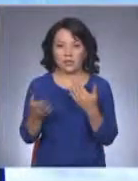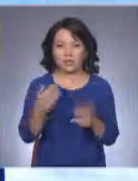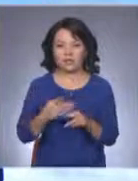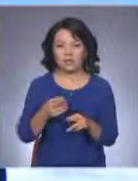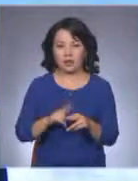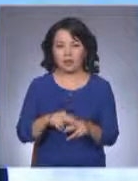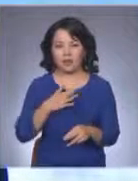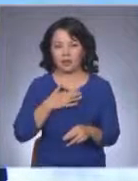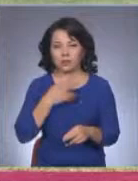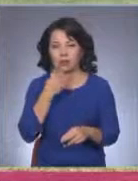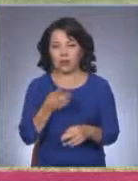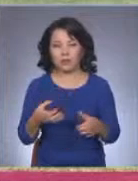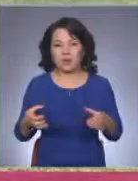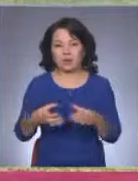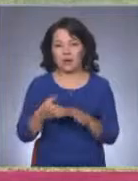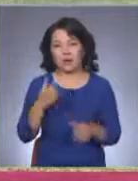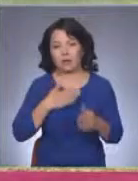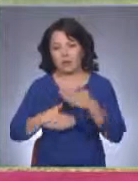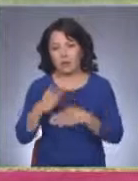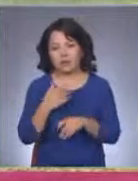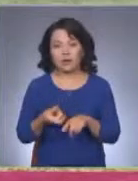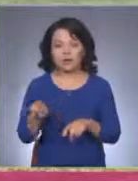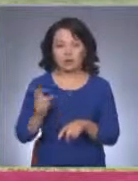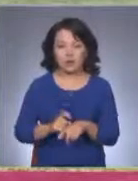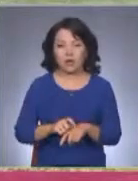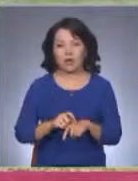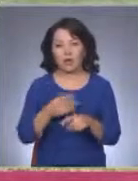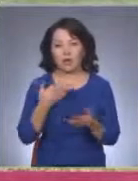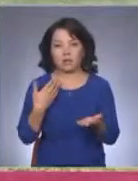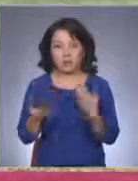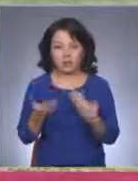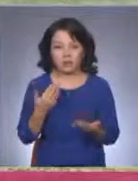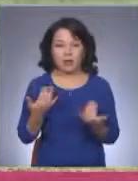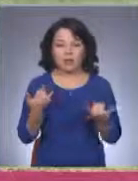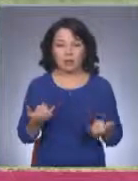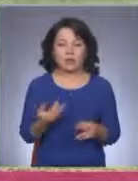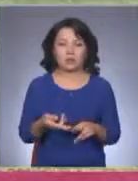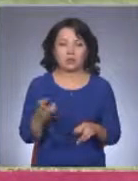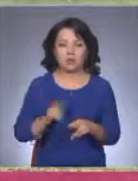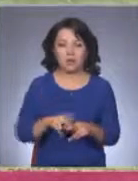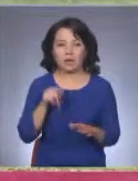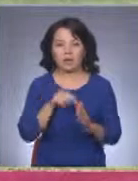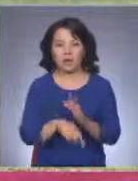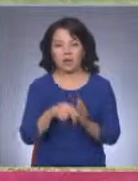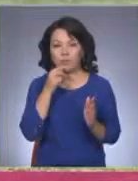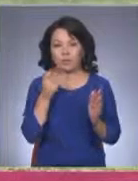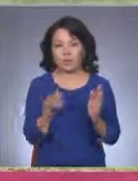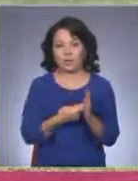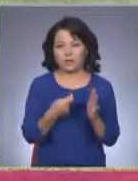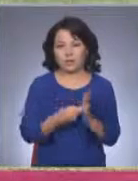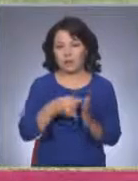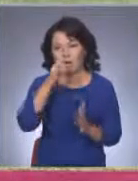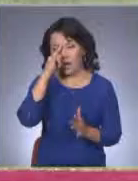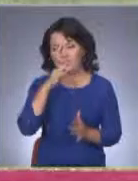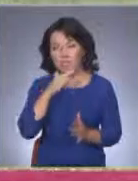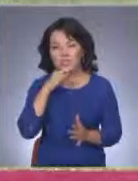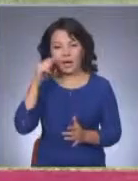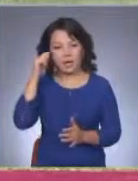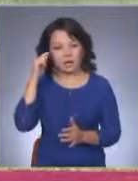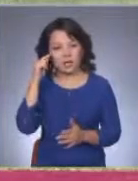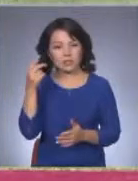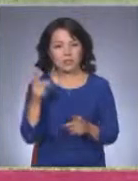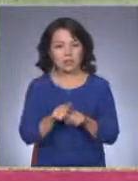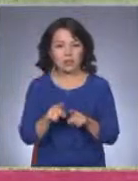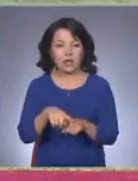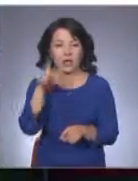артка калдык. Бул да ачык сөз. Мына ички дүйнө продукция боюнча Кыргызстан Казакстандан ар